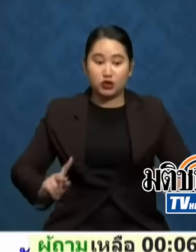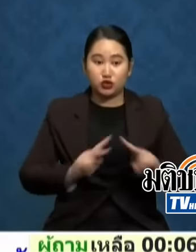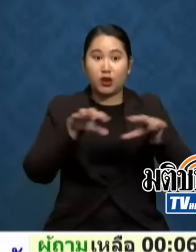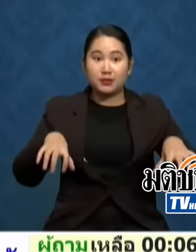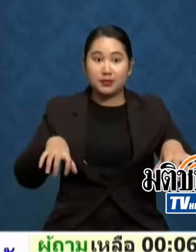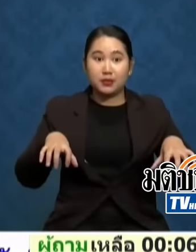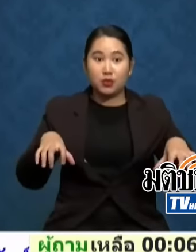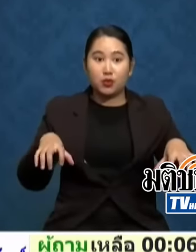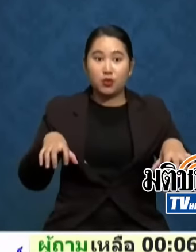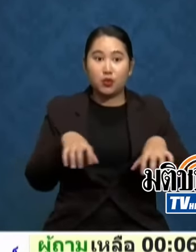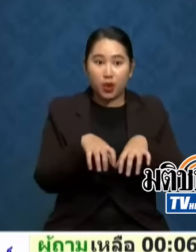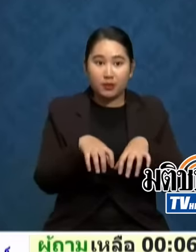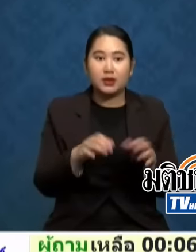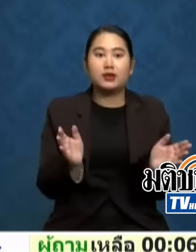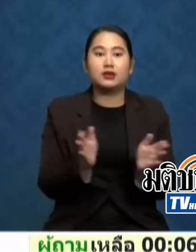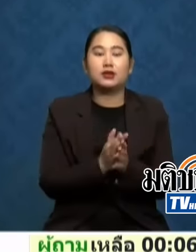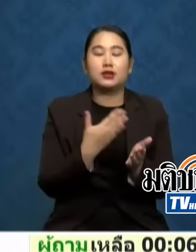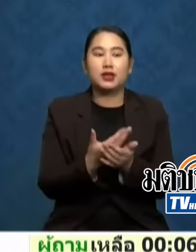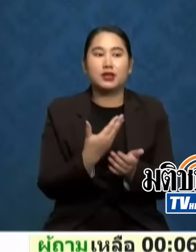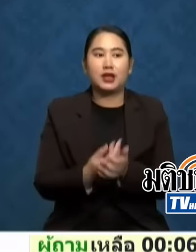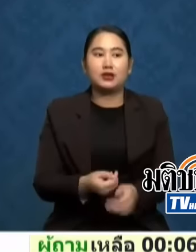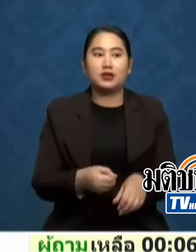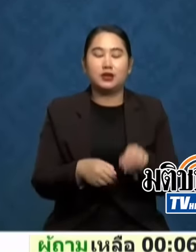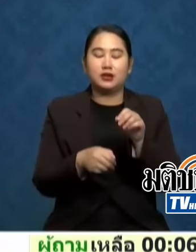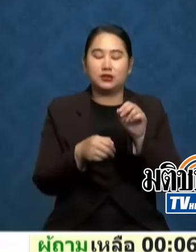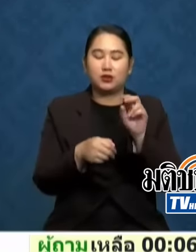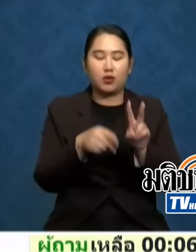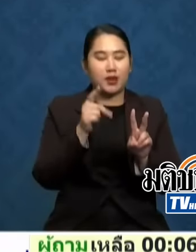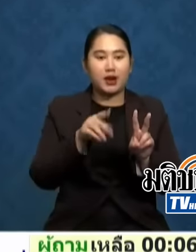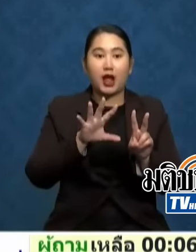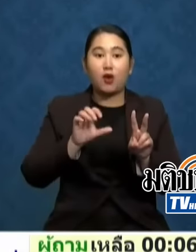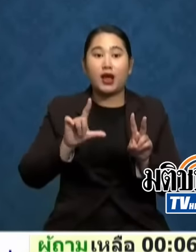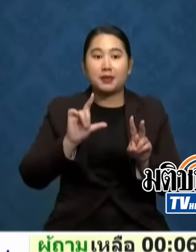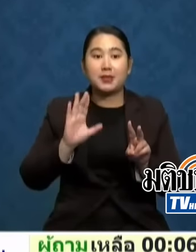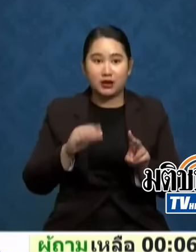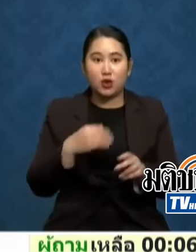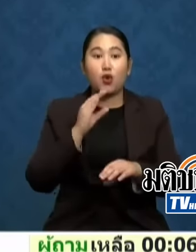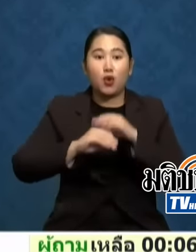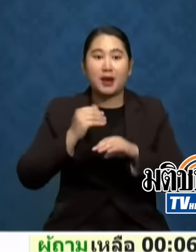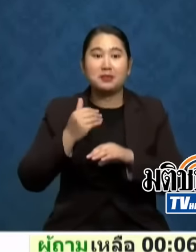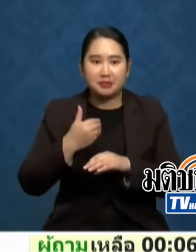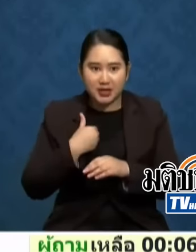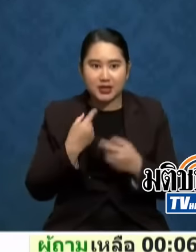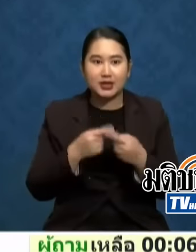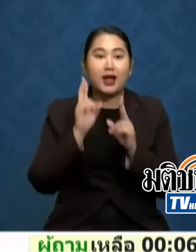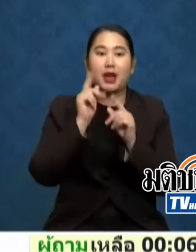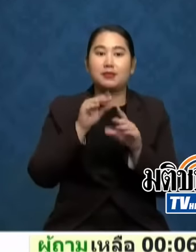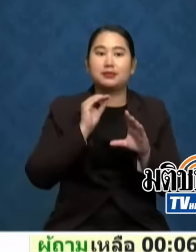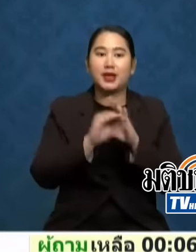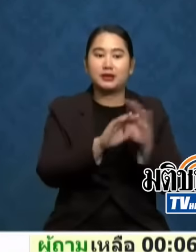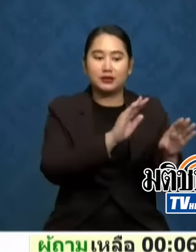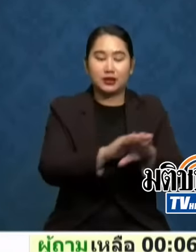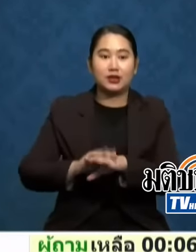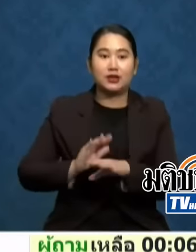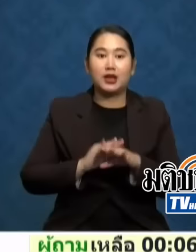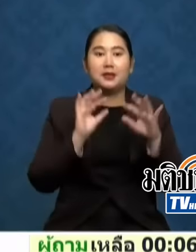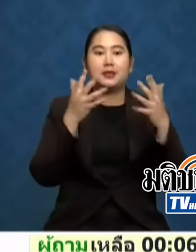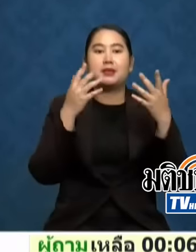มกันกว่า540ล้านบาทต่อให้เรามีโครงการตรงนั้นแต่ข้อความเรายังผลิตไม่ได้มันก็แจ้งเตือนอะไร